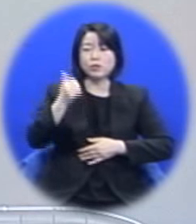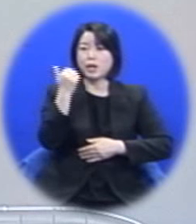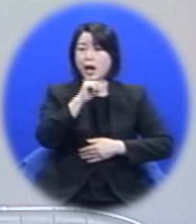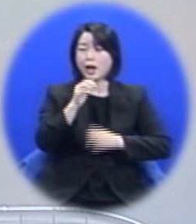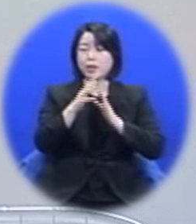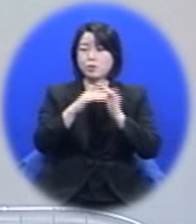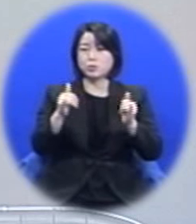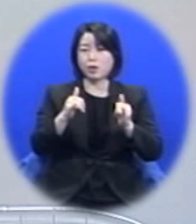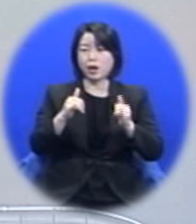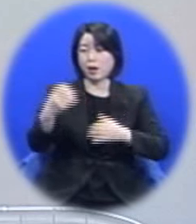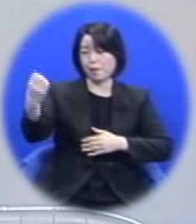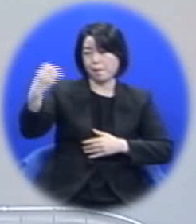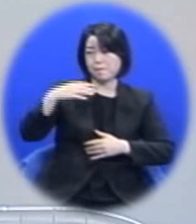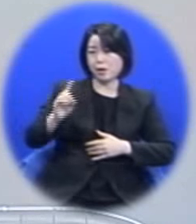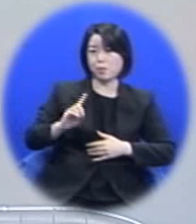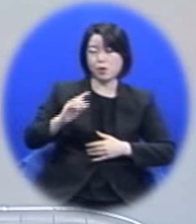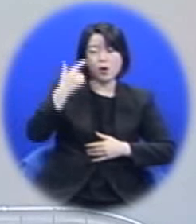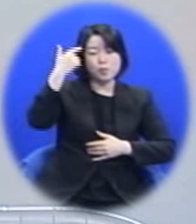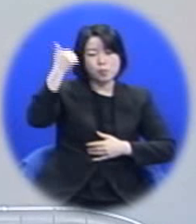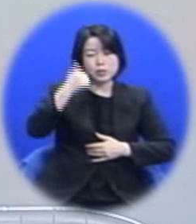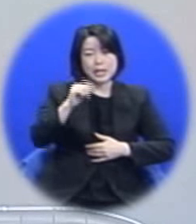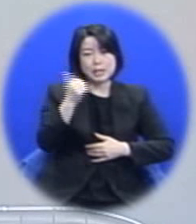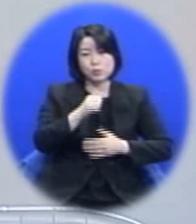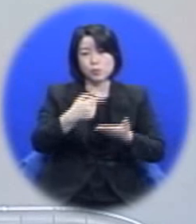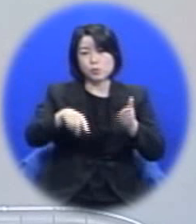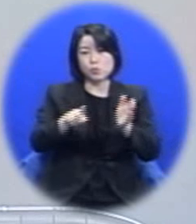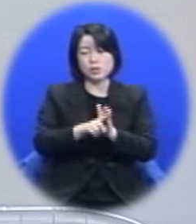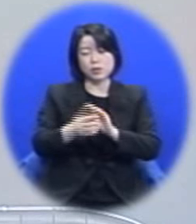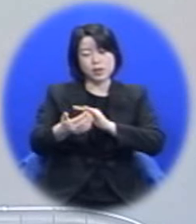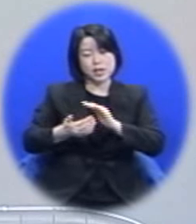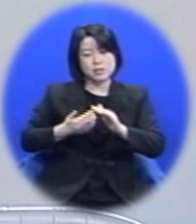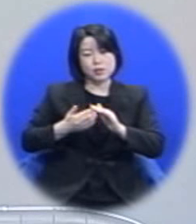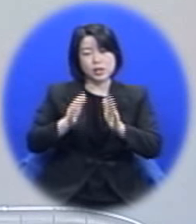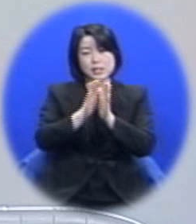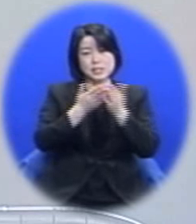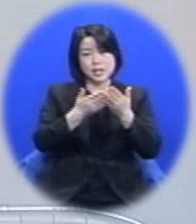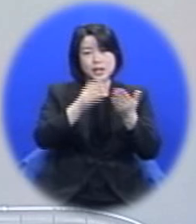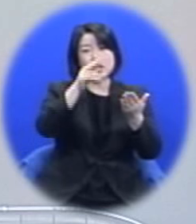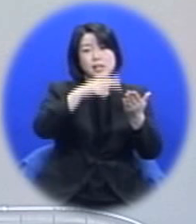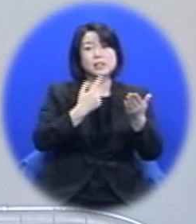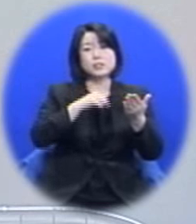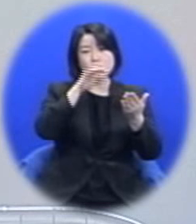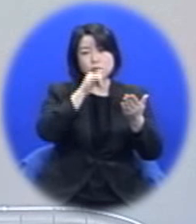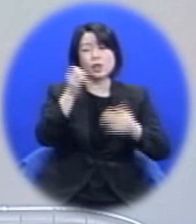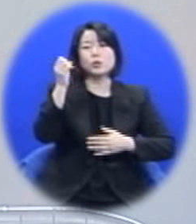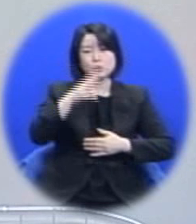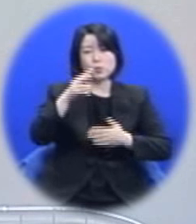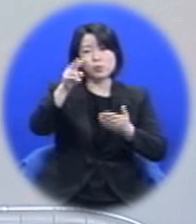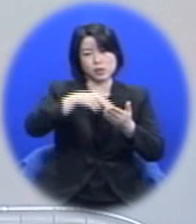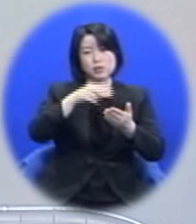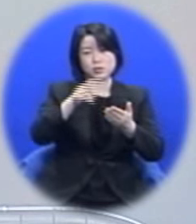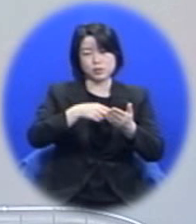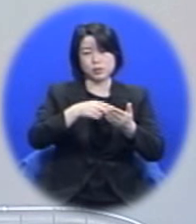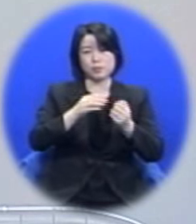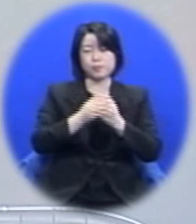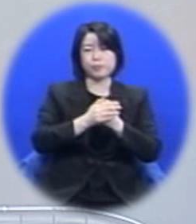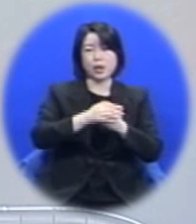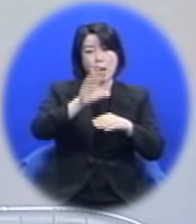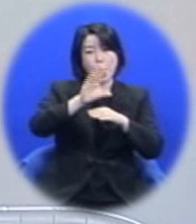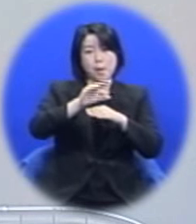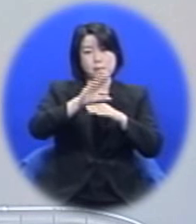해요. 목사님하고 인터뷰를 하기 위해서 전에도 읽었었지만 책을 다시 한번 읽어봤다는 겁니다. 방송